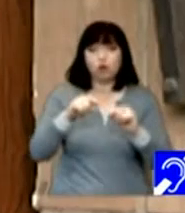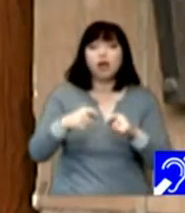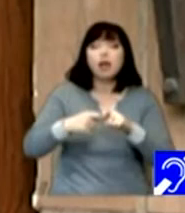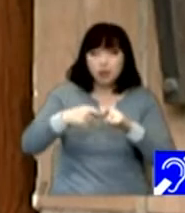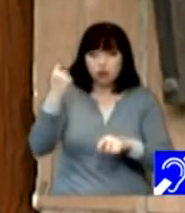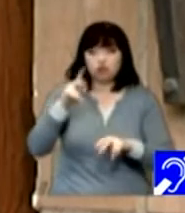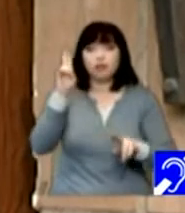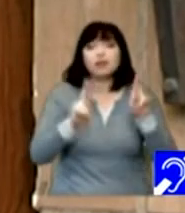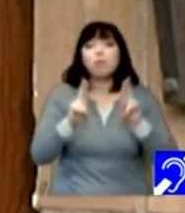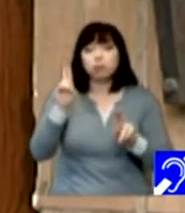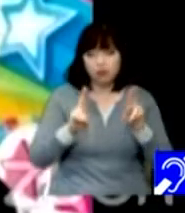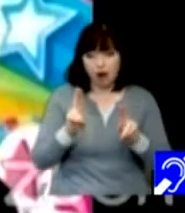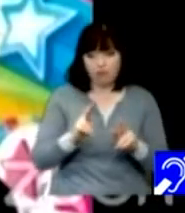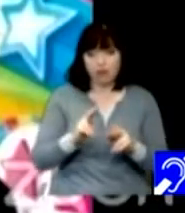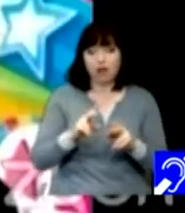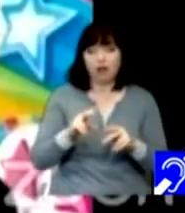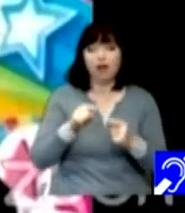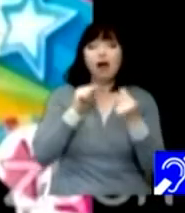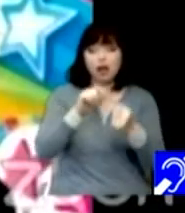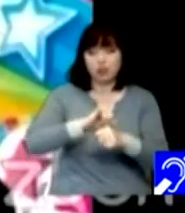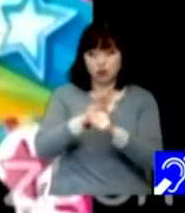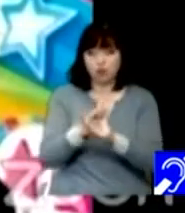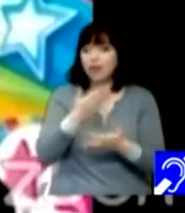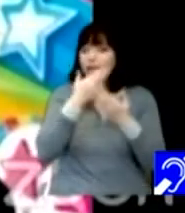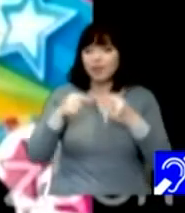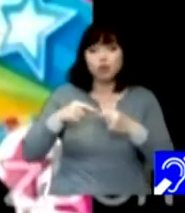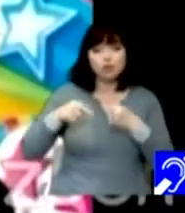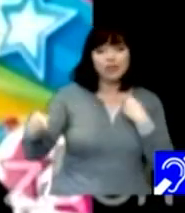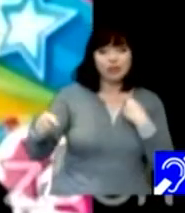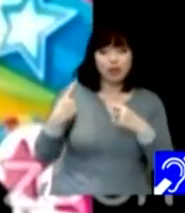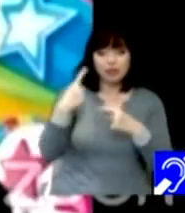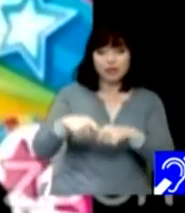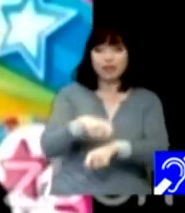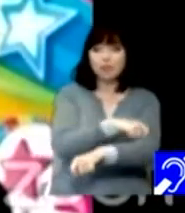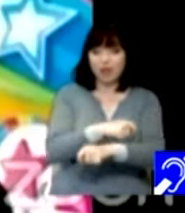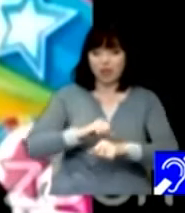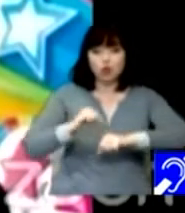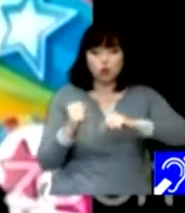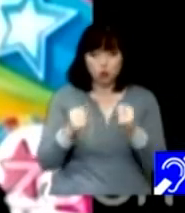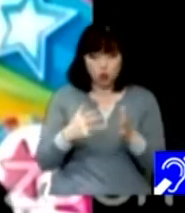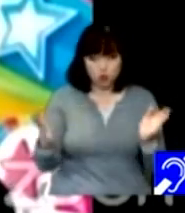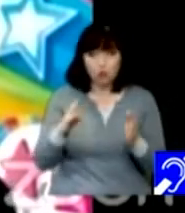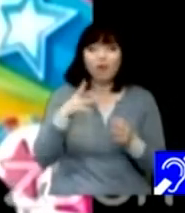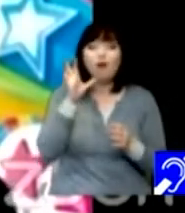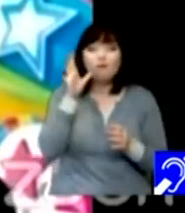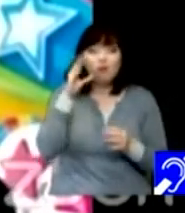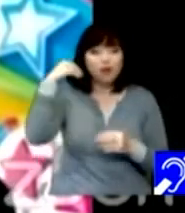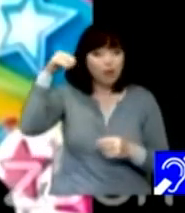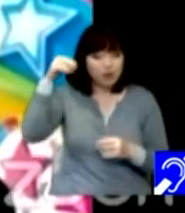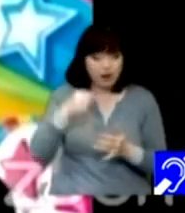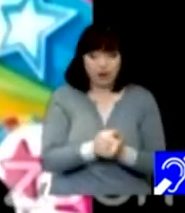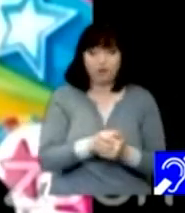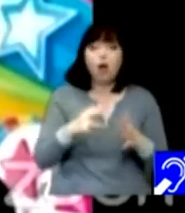încalcă regulile sanitare. Nu se păstrează distanța de cel puțin un metru între elevi în pauze.